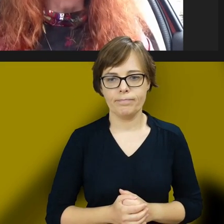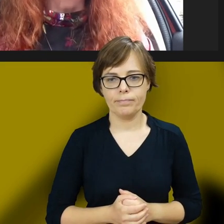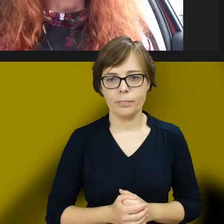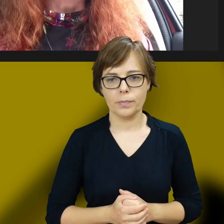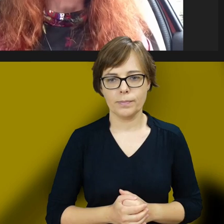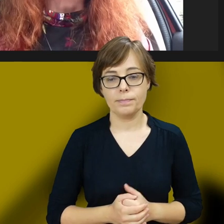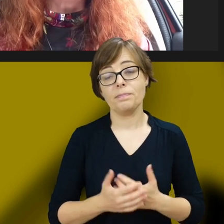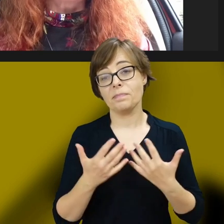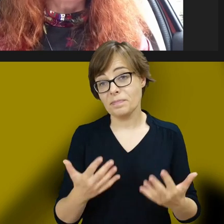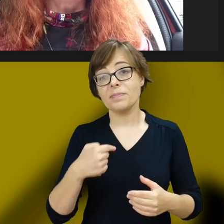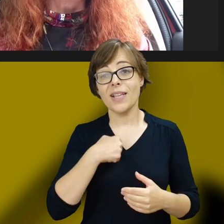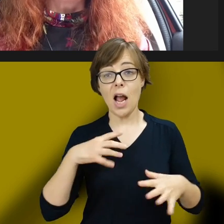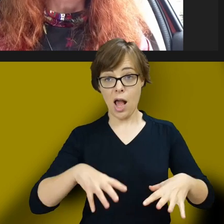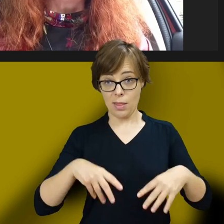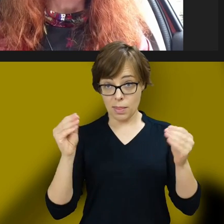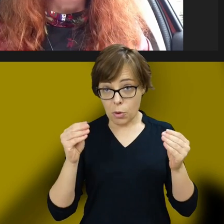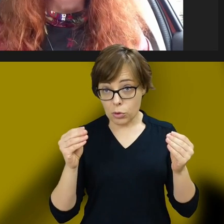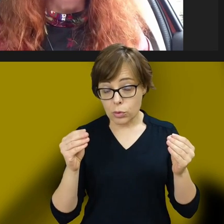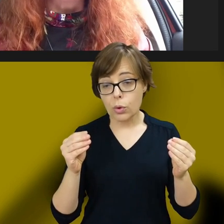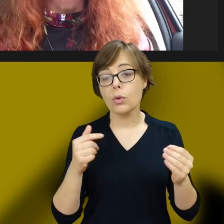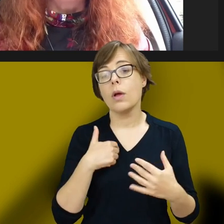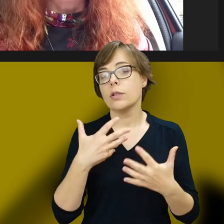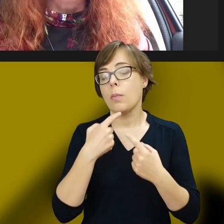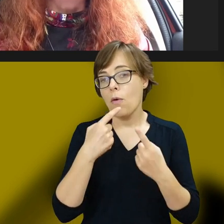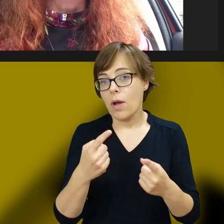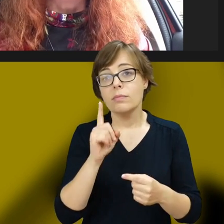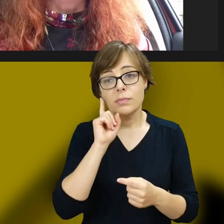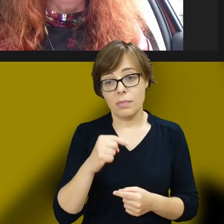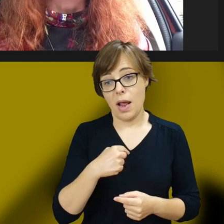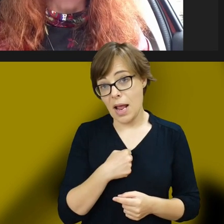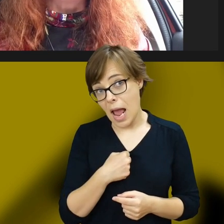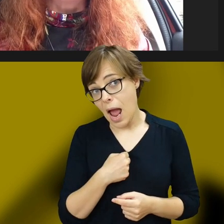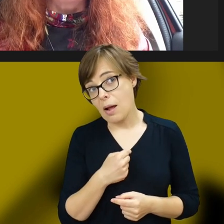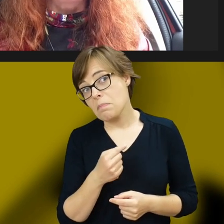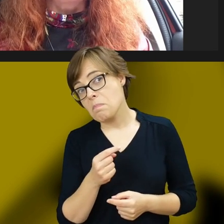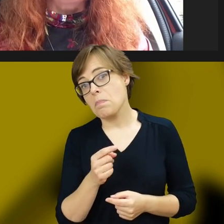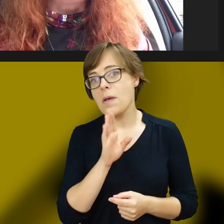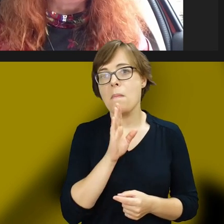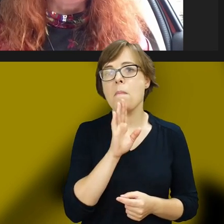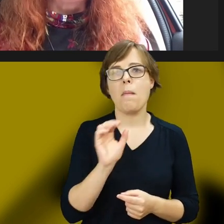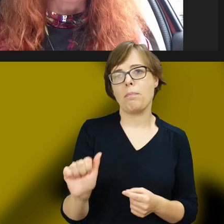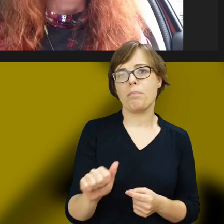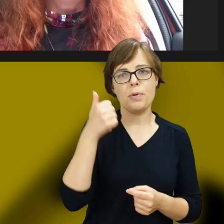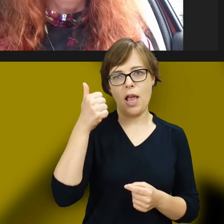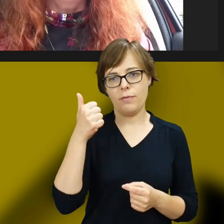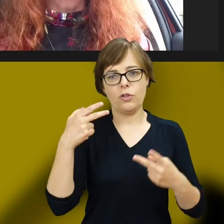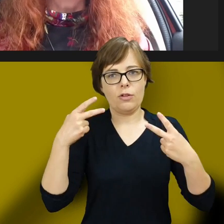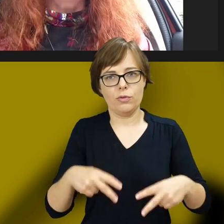Ja na początek chciałam powiedzieć, że byłam jedną z pierwszych, jeżeli nie pierwszą dziennikarką czy